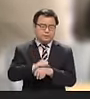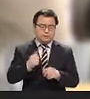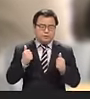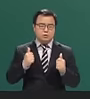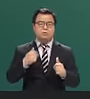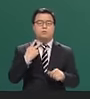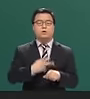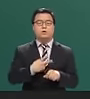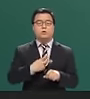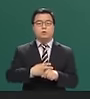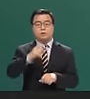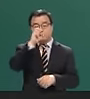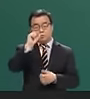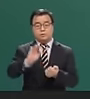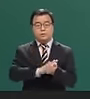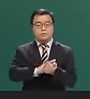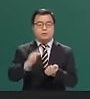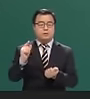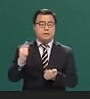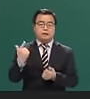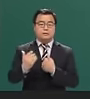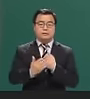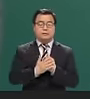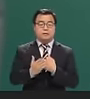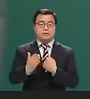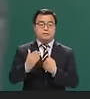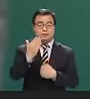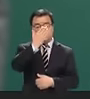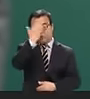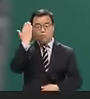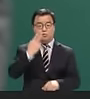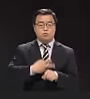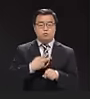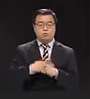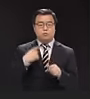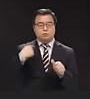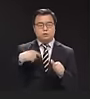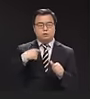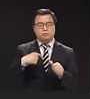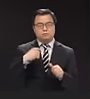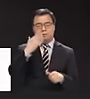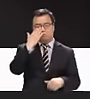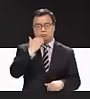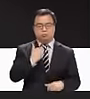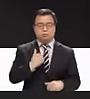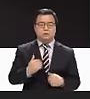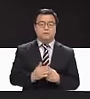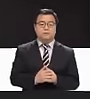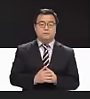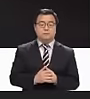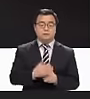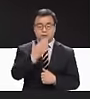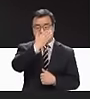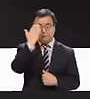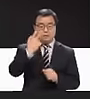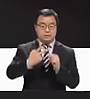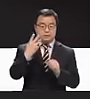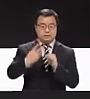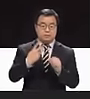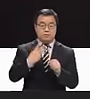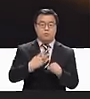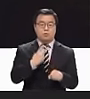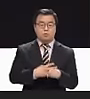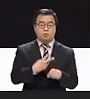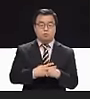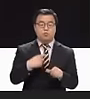받다 보니 젊은 교사들마저 수업을 등한시하게 됩니다. 젊은 2, 3년 차 교사 교사들이 교육청에서